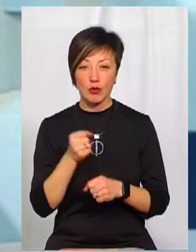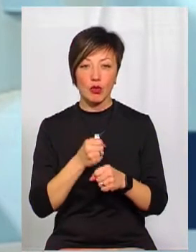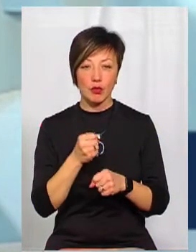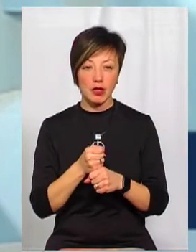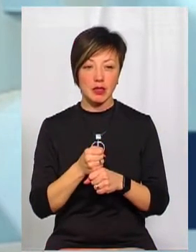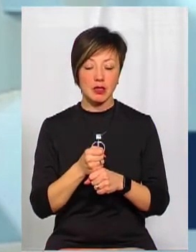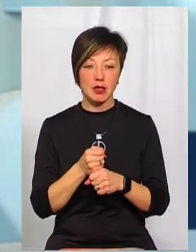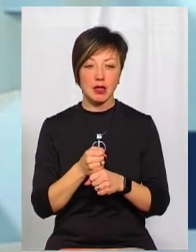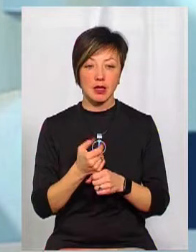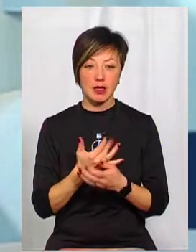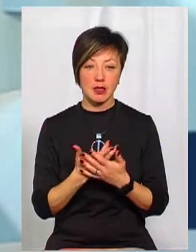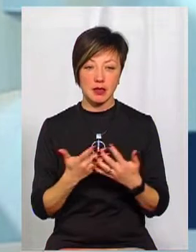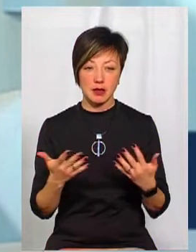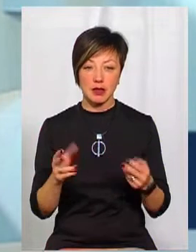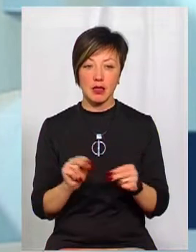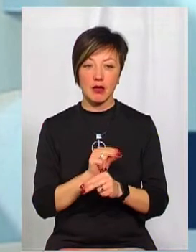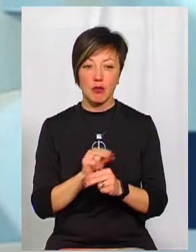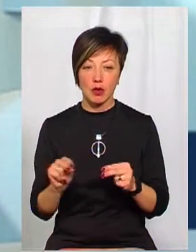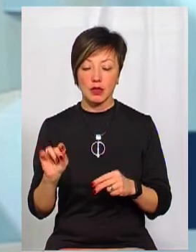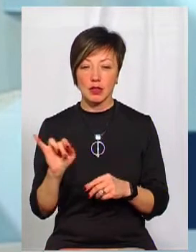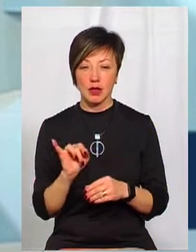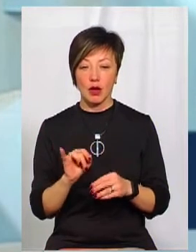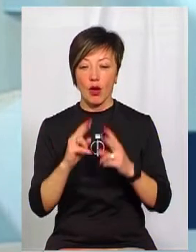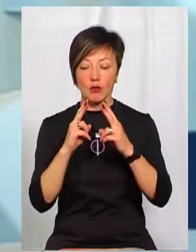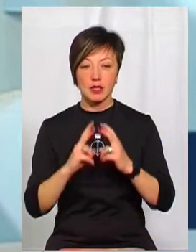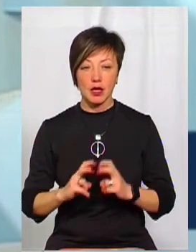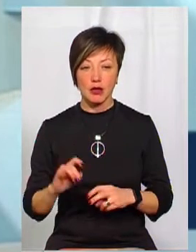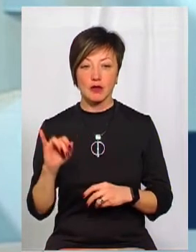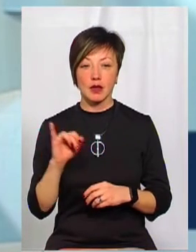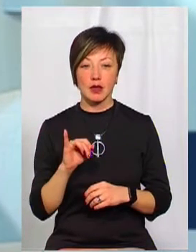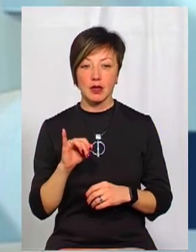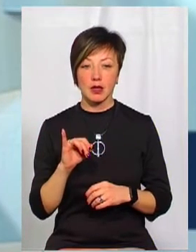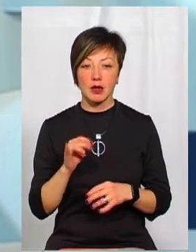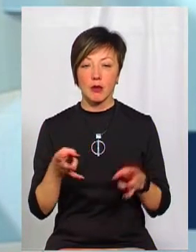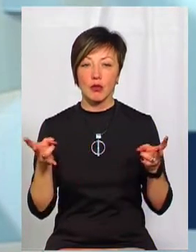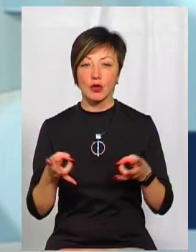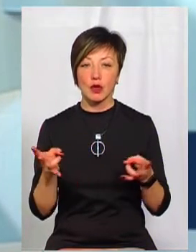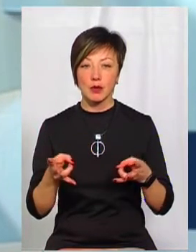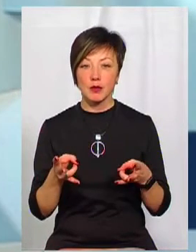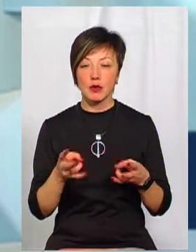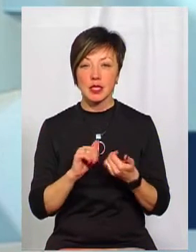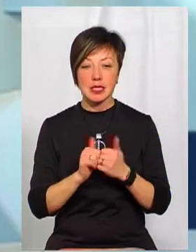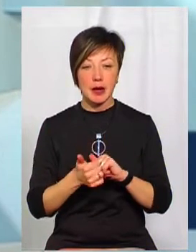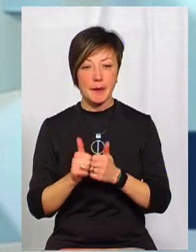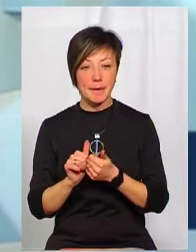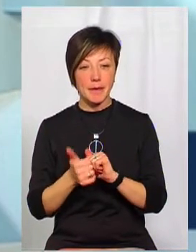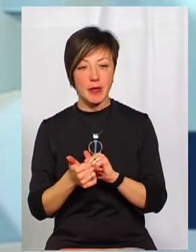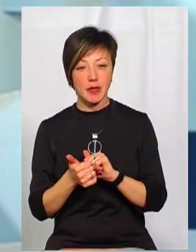проробити робіт і ремонтних, і обстежувальних, і потрібно було заміни